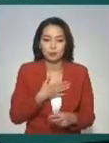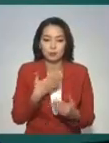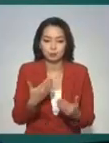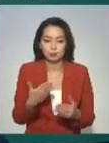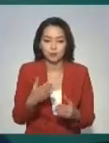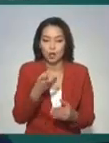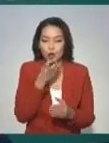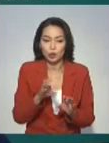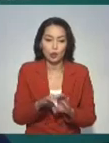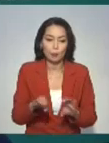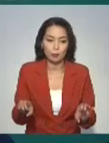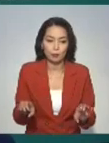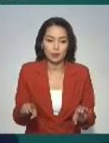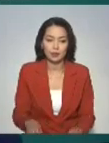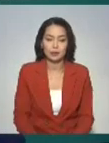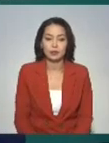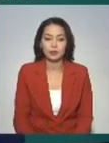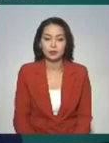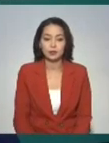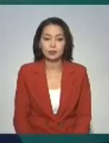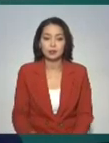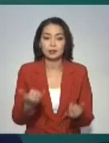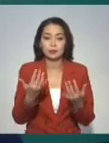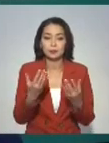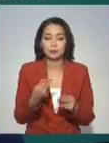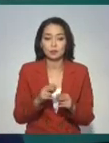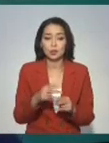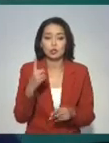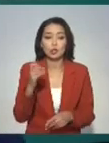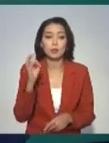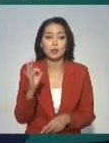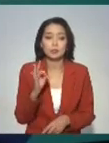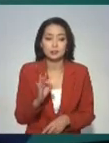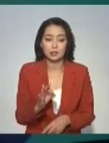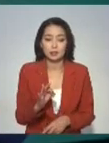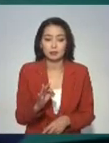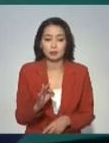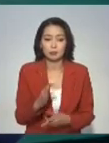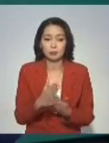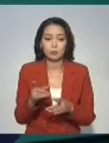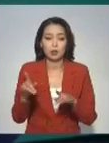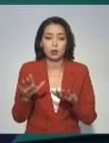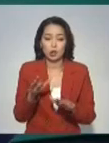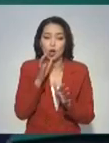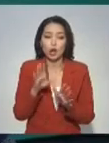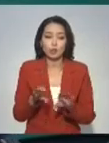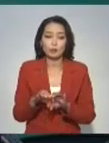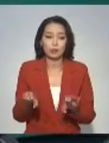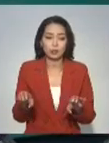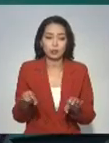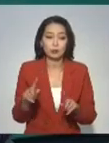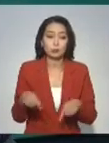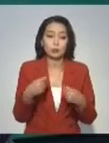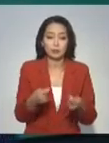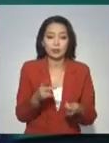тепломагистралям. Речь идет сейчас на сегодняшний день о том, чтобы 100% объектов тепловых сетей передать